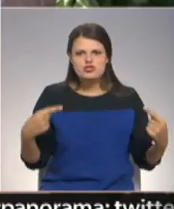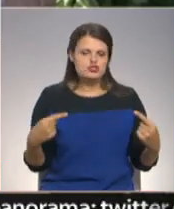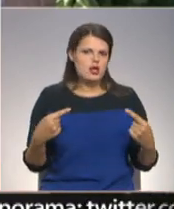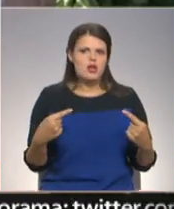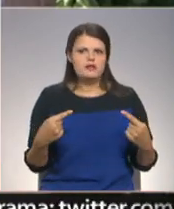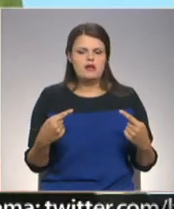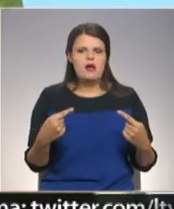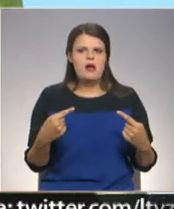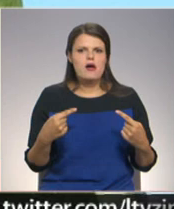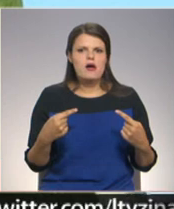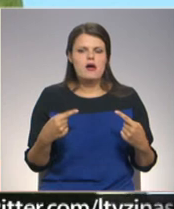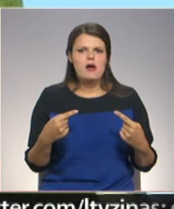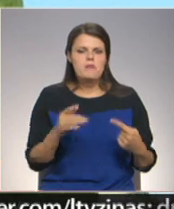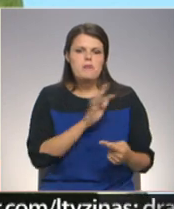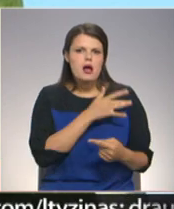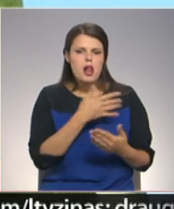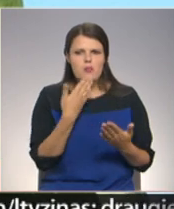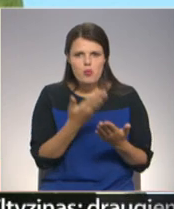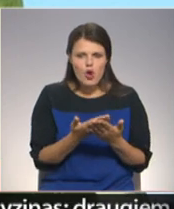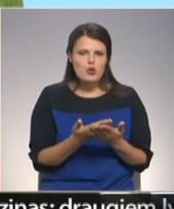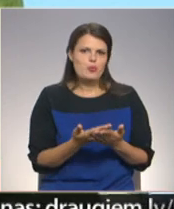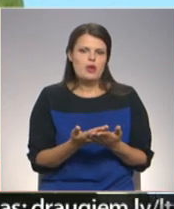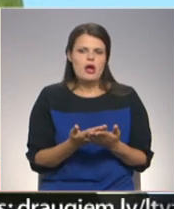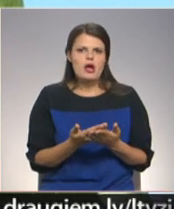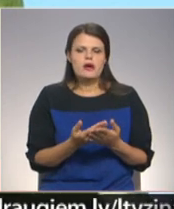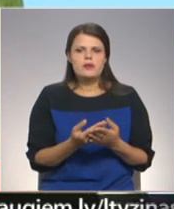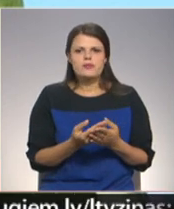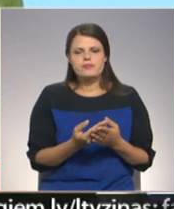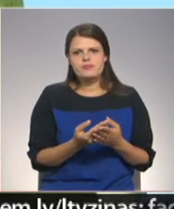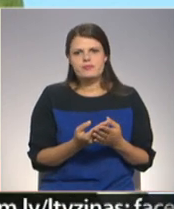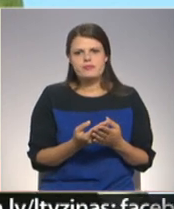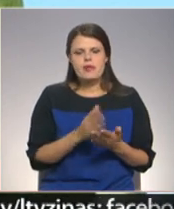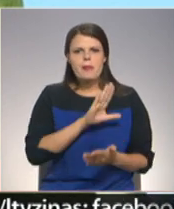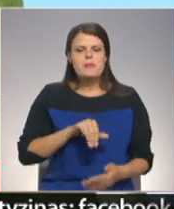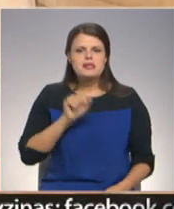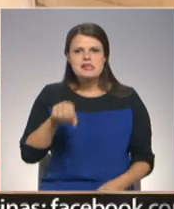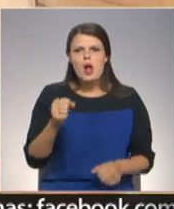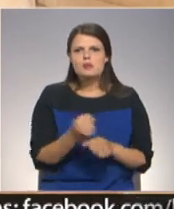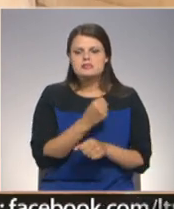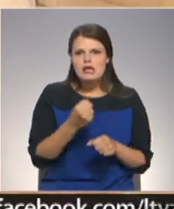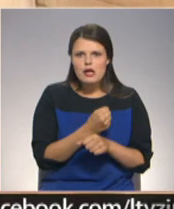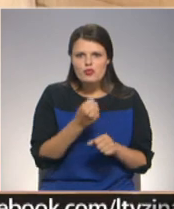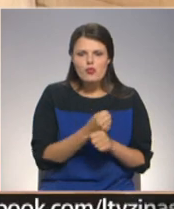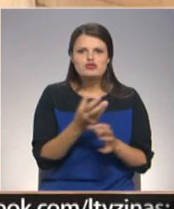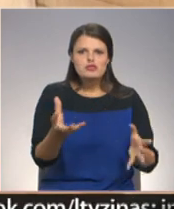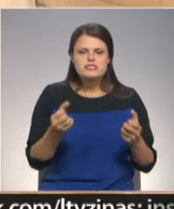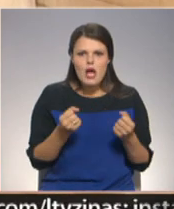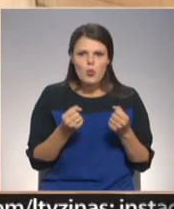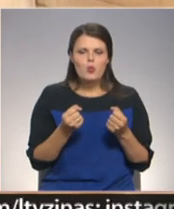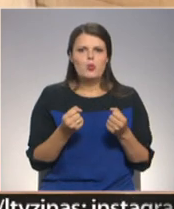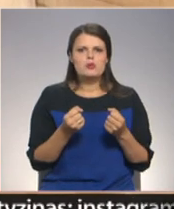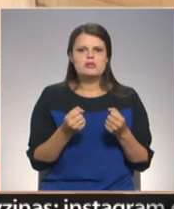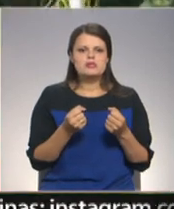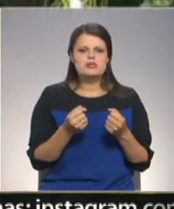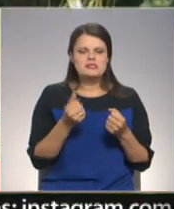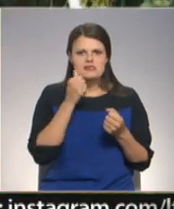kā tīko, alus, pēc alus gatavošanas iegūtas